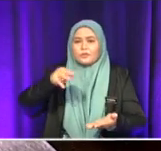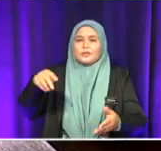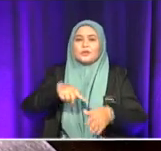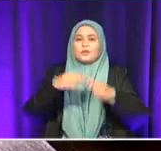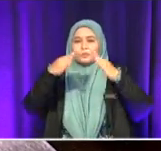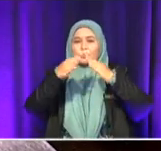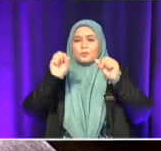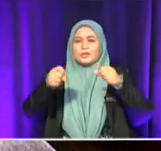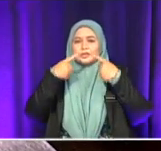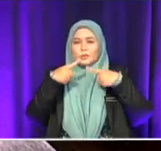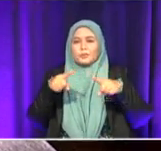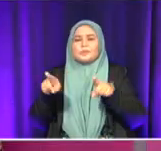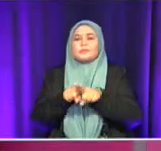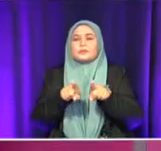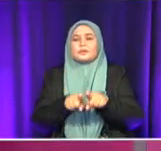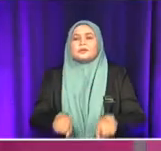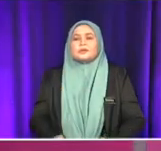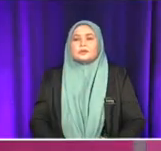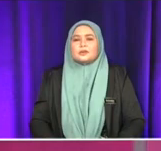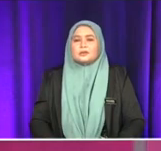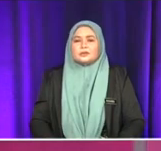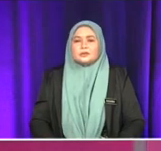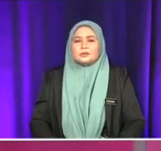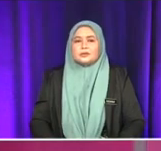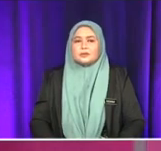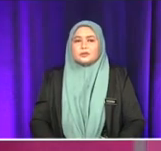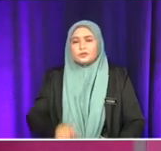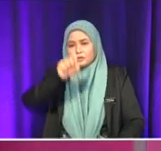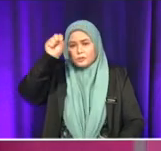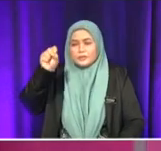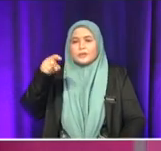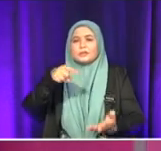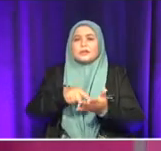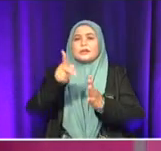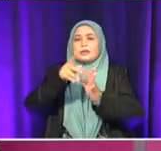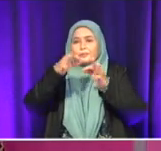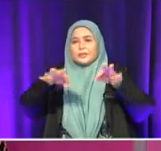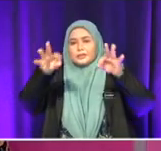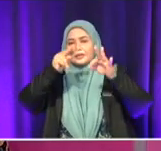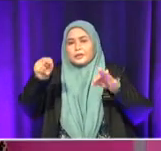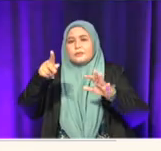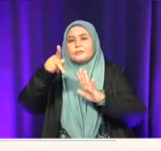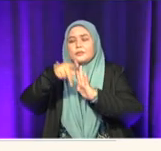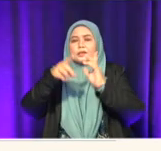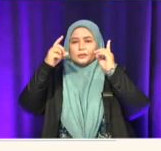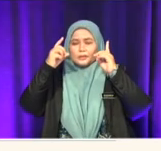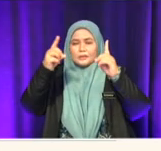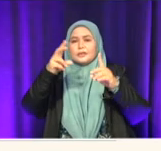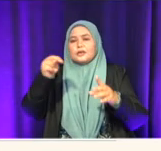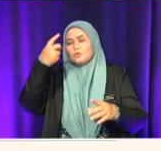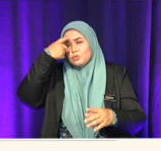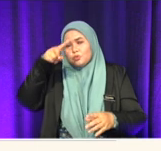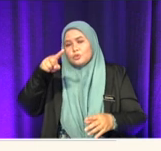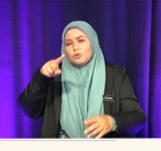jawab sama-sama Oke boleh juga oke Soalnya ini adalah kepentingan pendidikan untuk